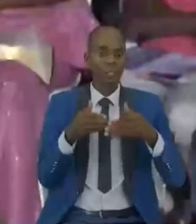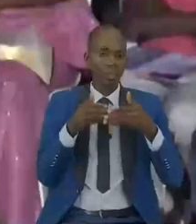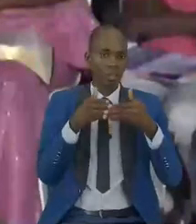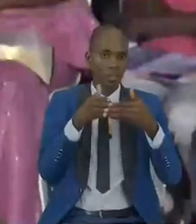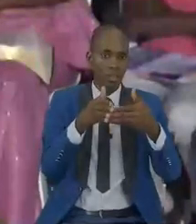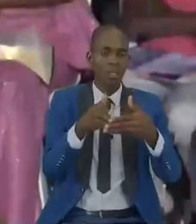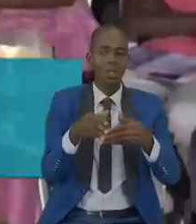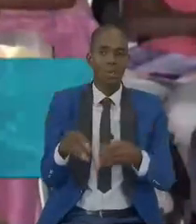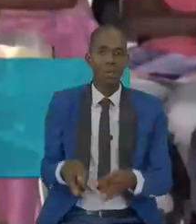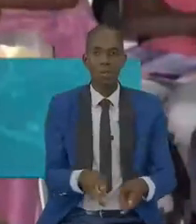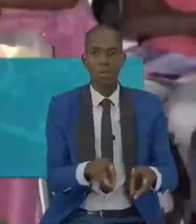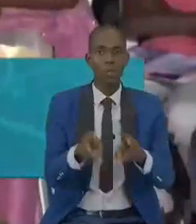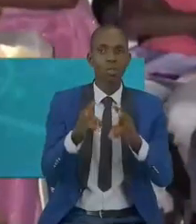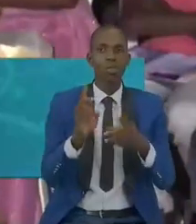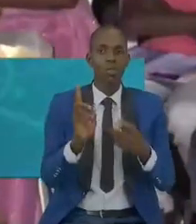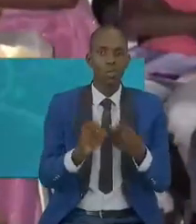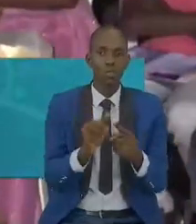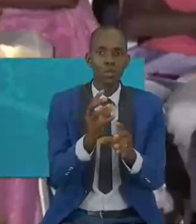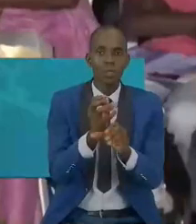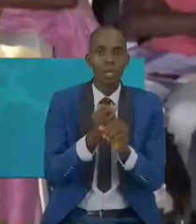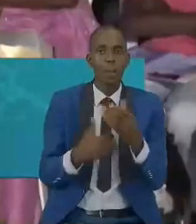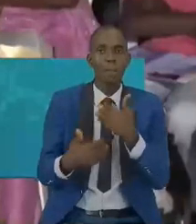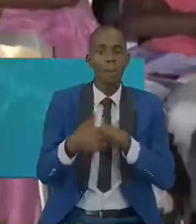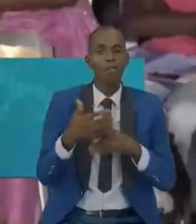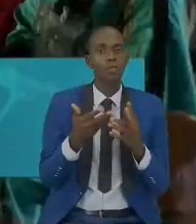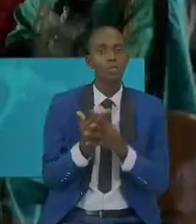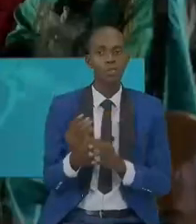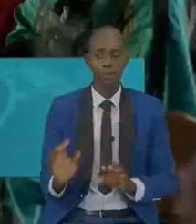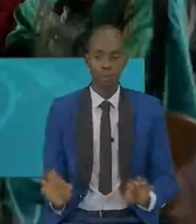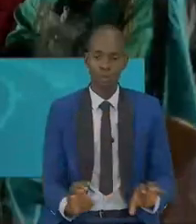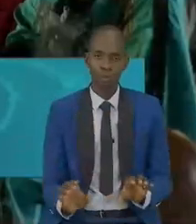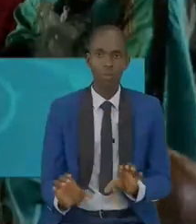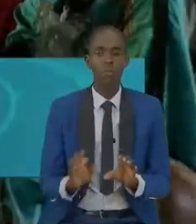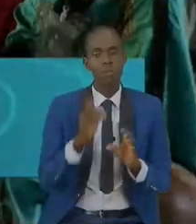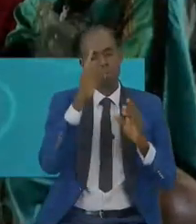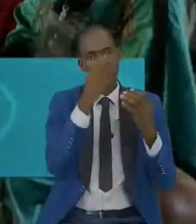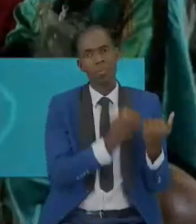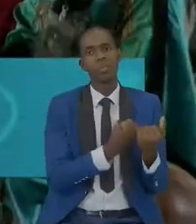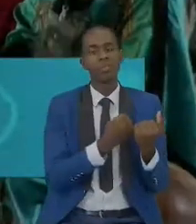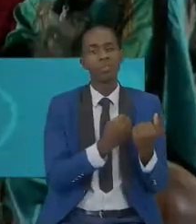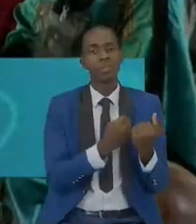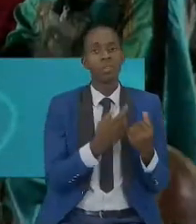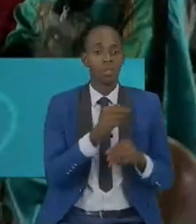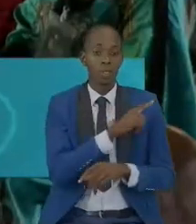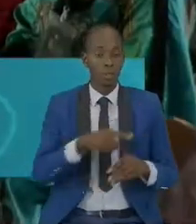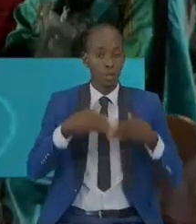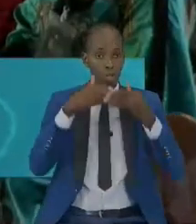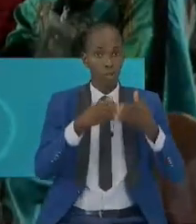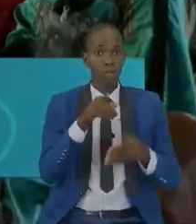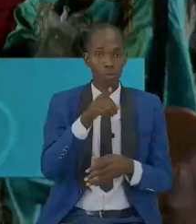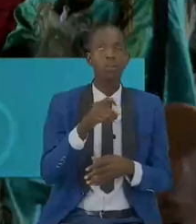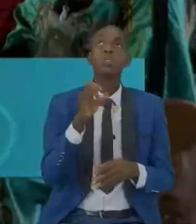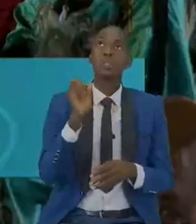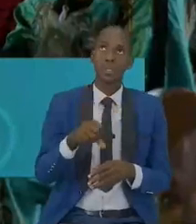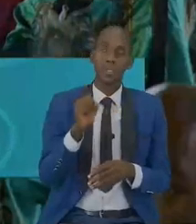3. C'est la voie guidée à la guérison à travers la foi active. Le